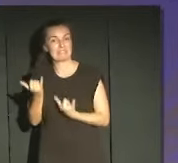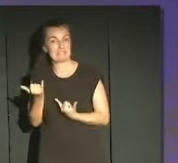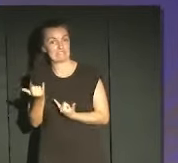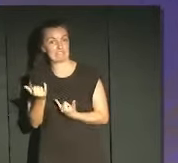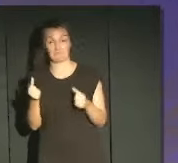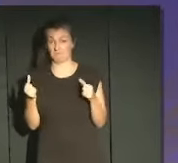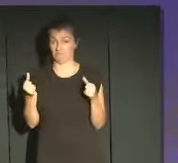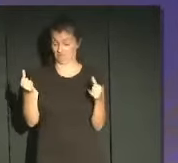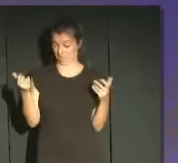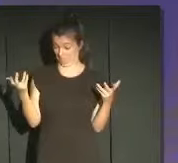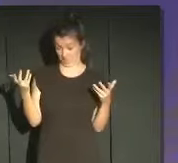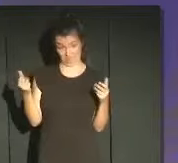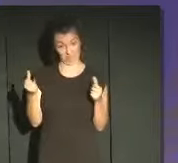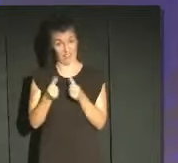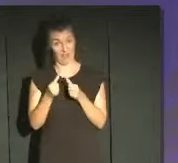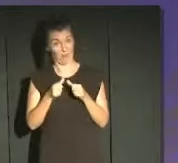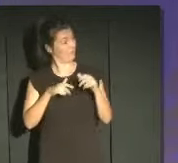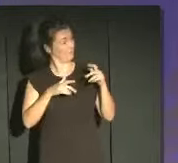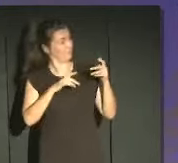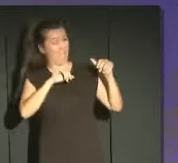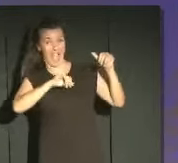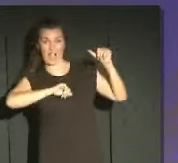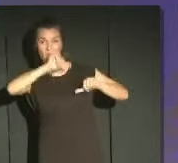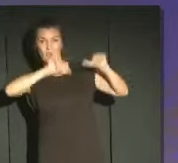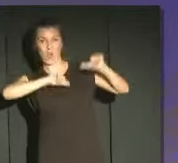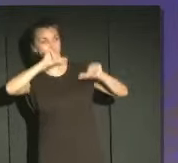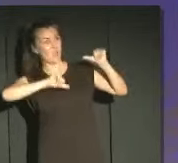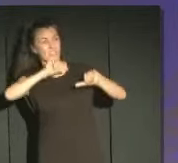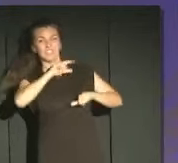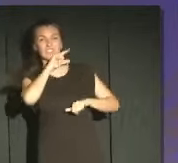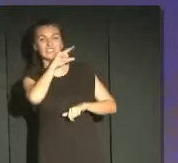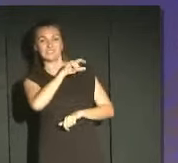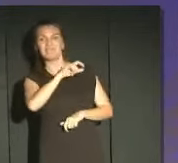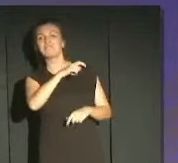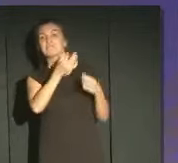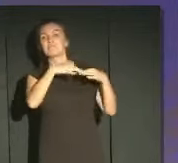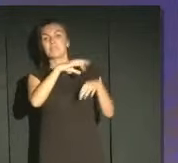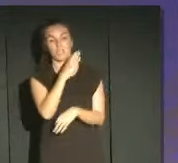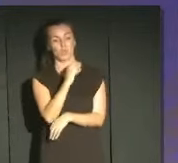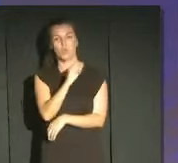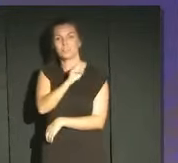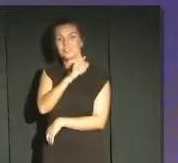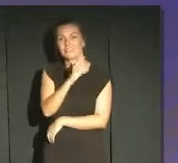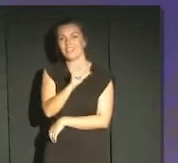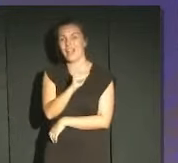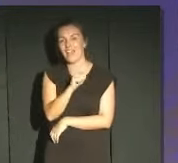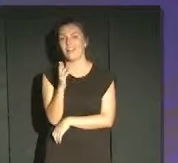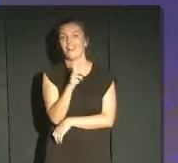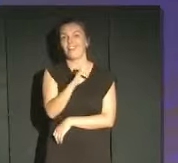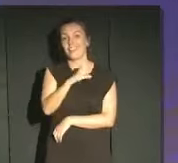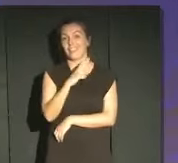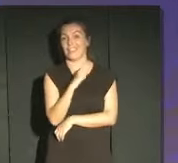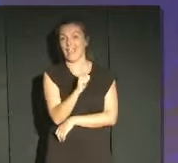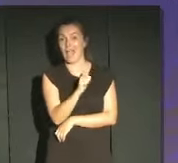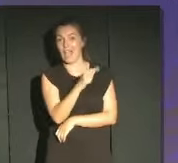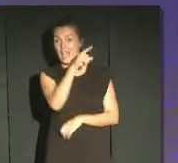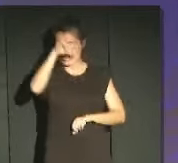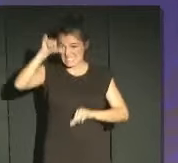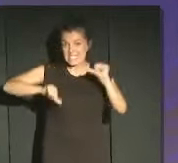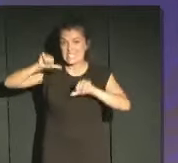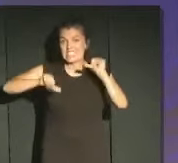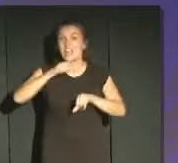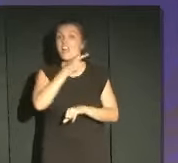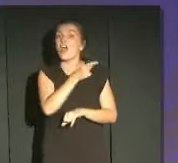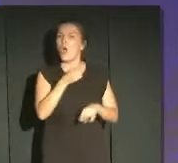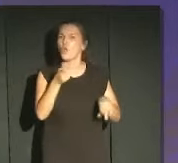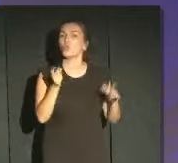va être qui va faire face à une concurrence déloyale il en a parlé avec le Costa Rica qui au Costa Rica autorise